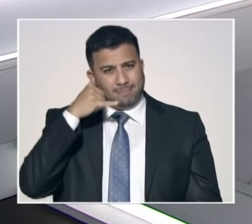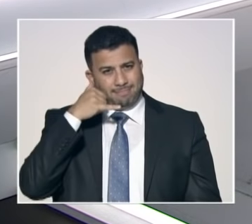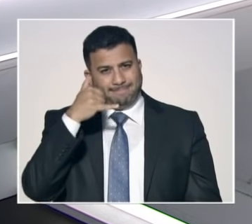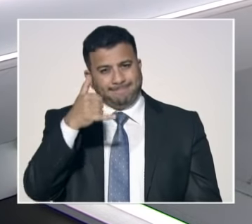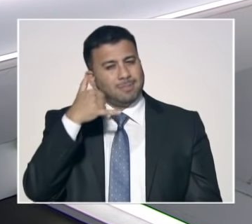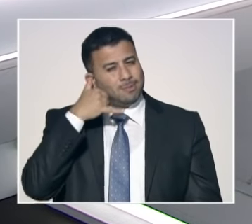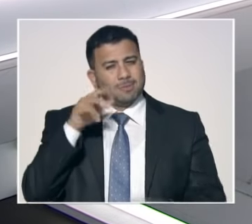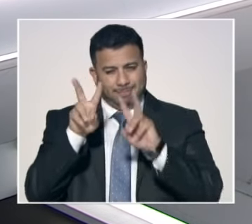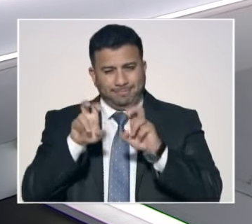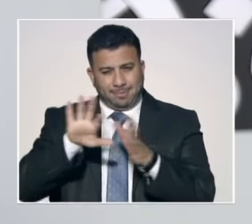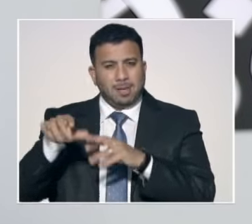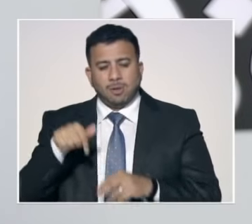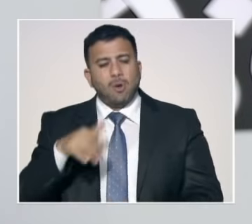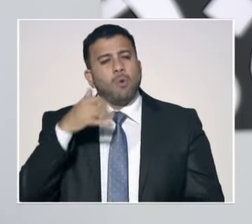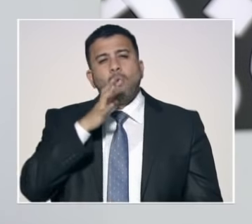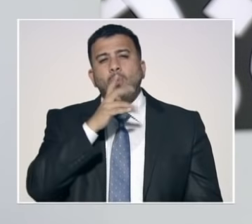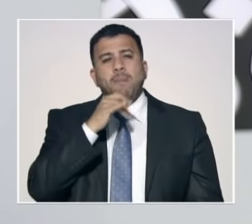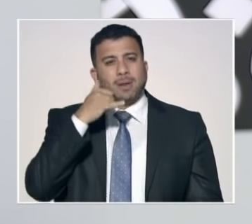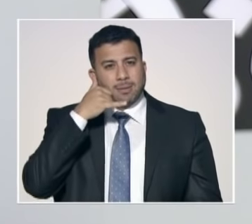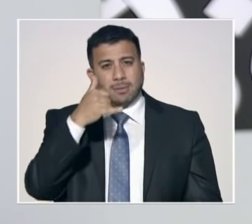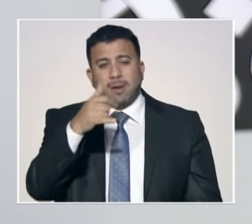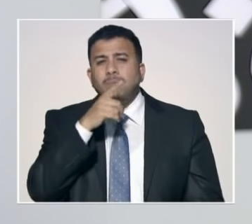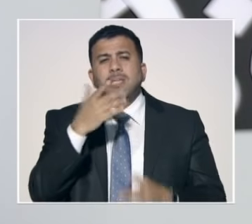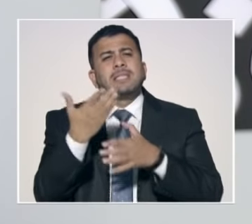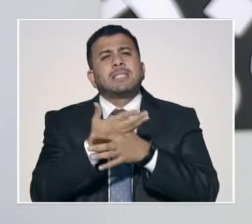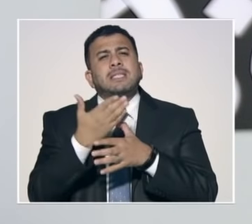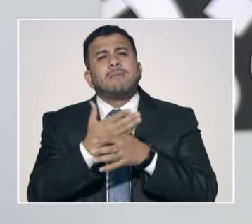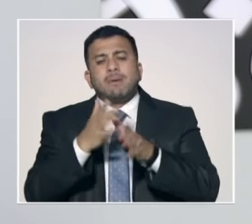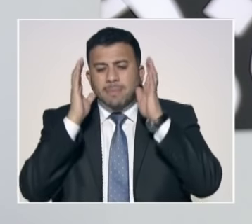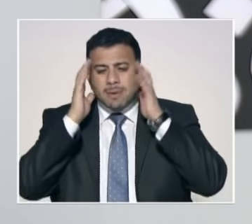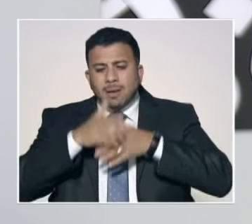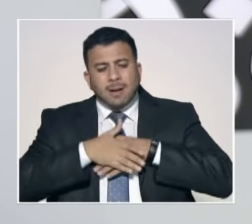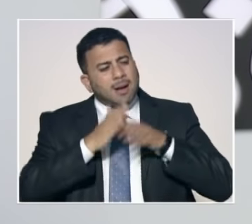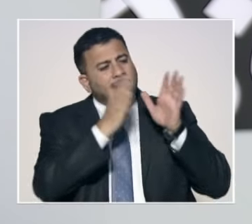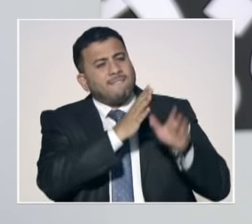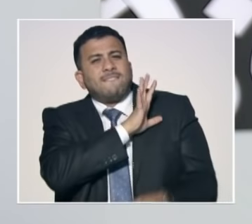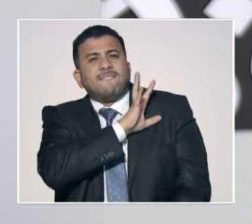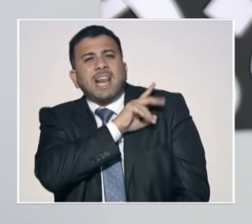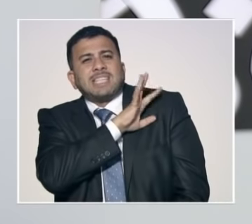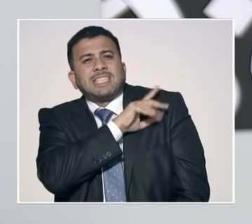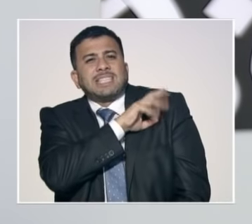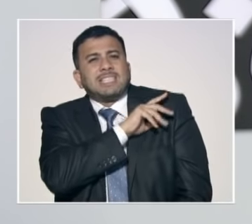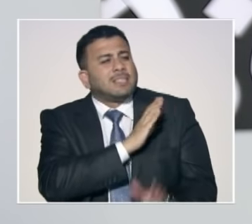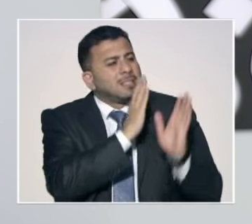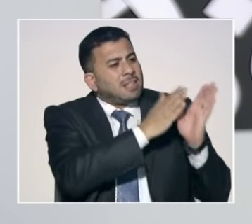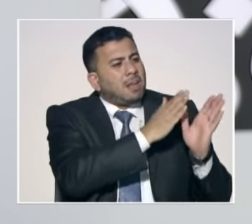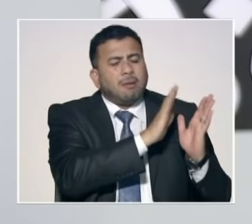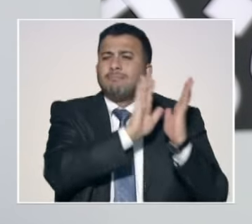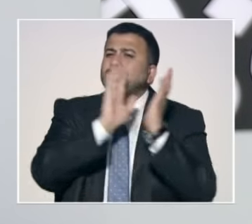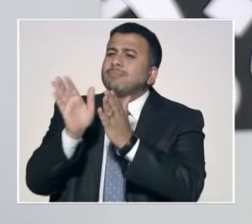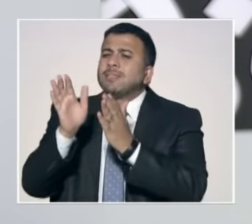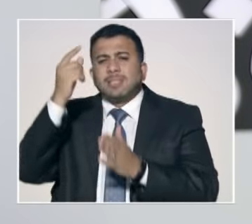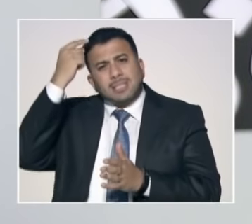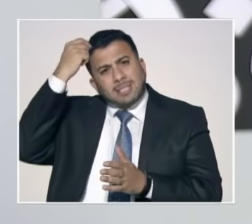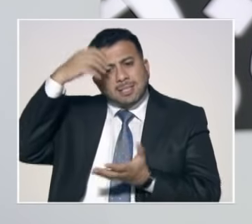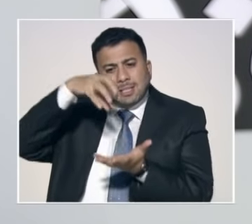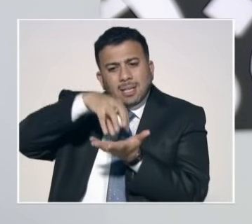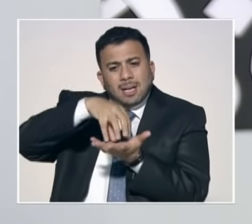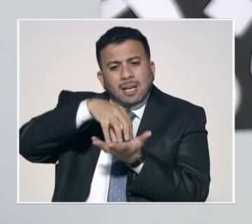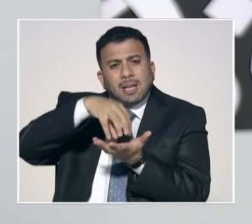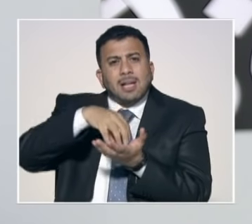القبلة من بيت المقدس إلى الكعبة؟ أخي علي بارك الله فيك، أولا بالنسبة للقبلة التي هي الكعبة هي